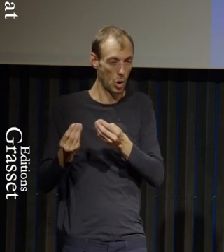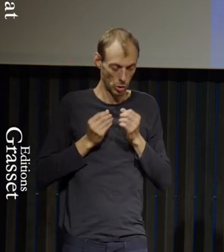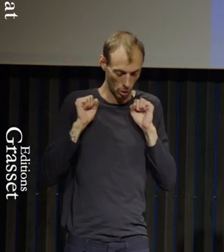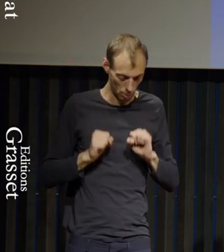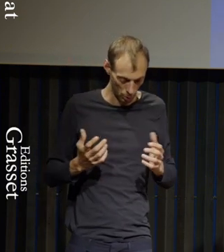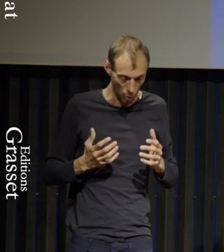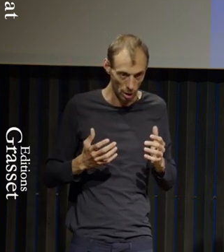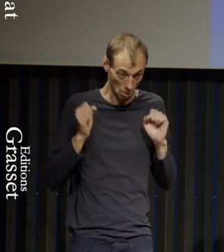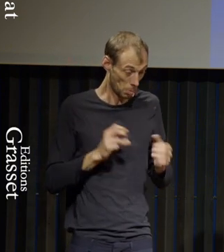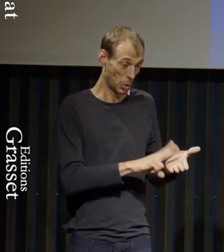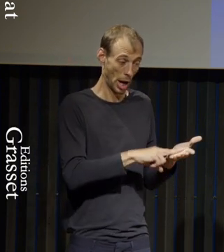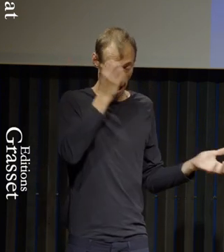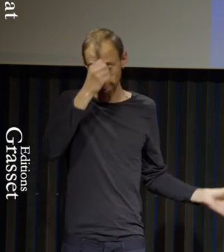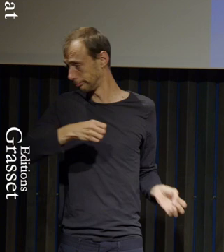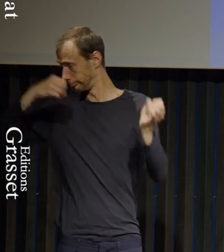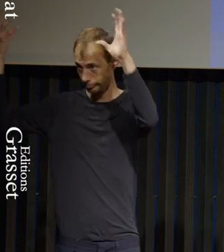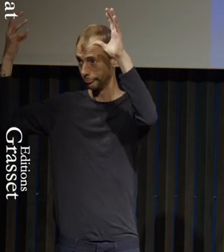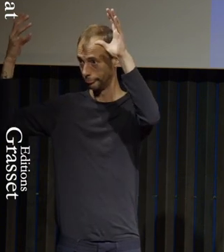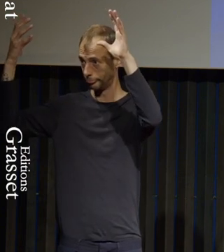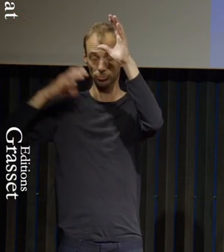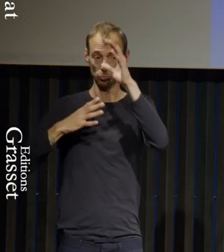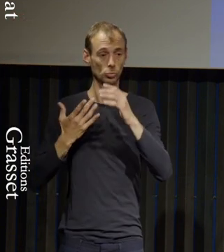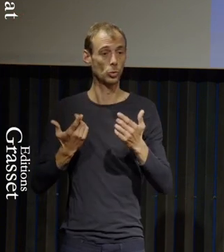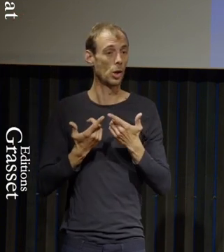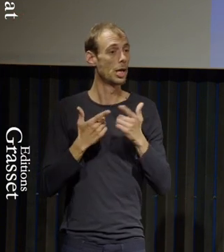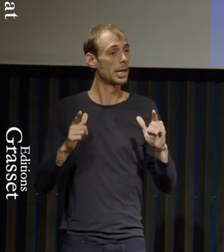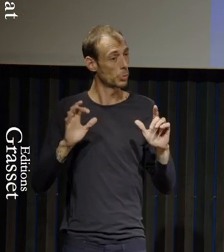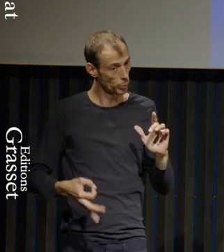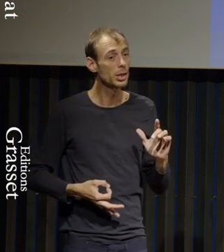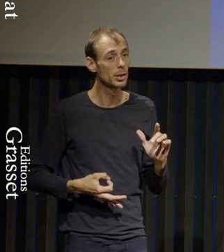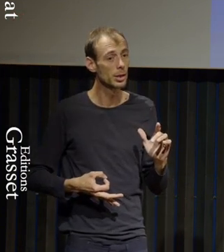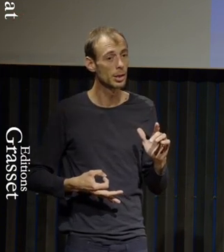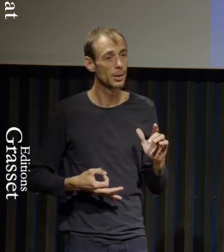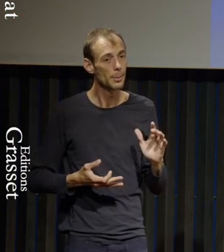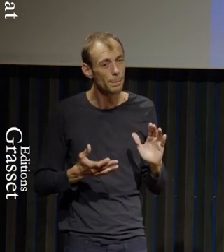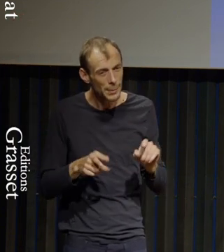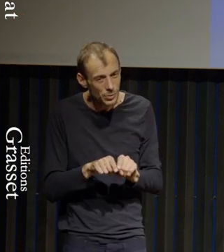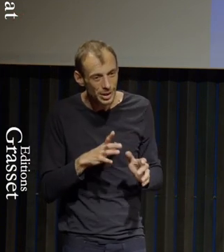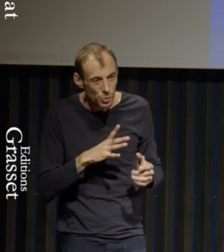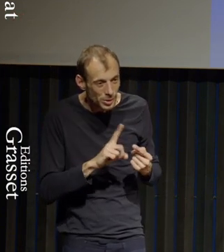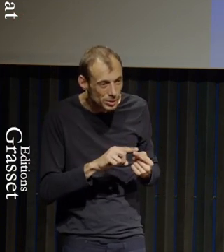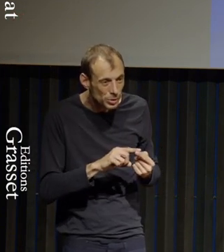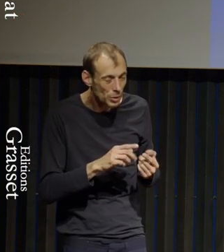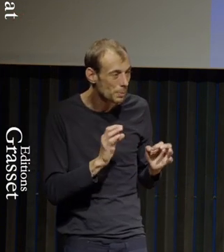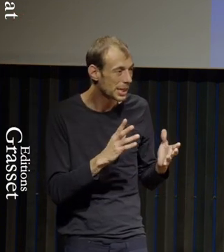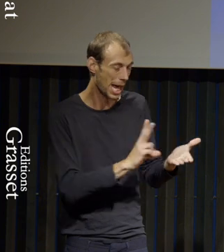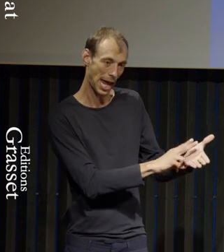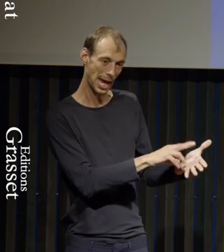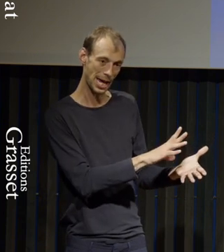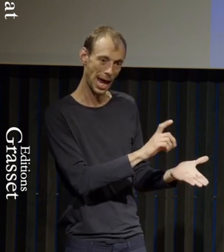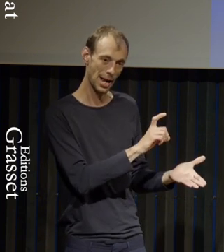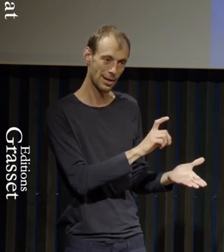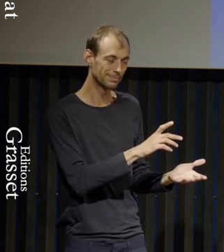réel. Nous avons gagné une infinie liberté, mais nous avons aussi perdu quelque chose qui nous arrimait, qui nous